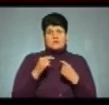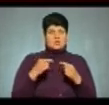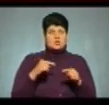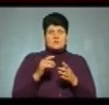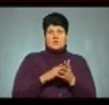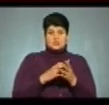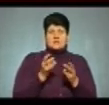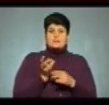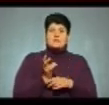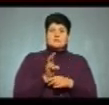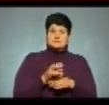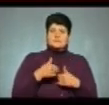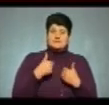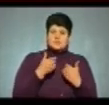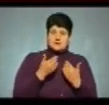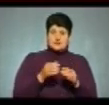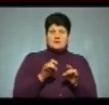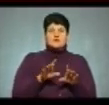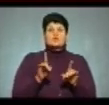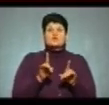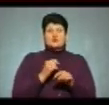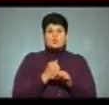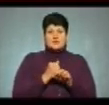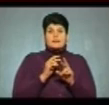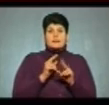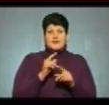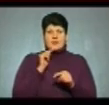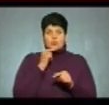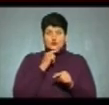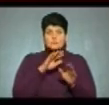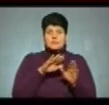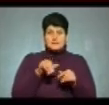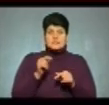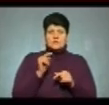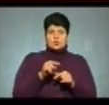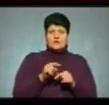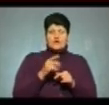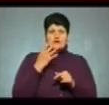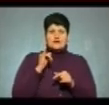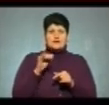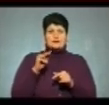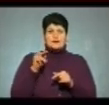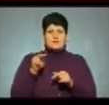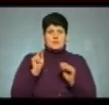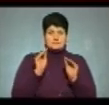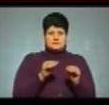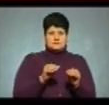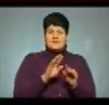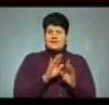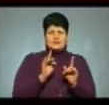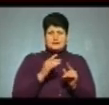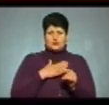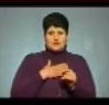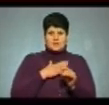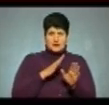треба до вас звертатися, а вже потім вирішувати, що робити і як економити вже після того, коли ІТП встановили. Так, ну не тільки до нас безпосередньо,